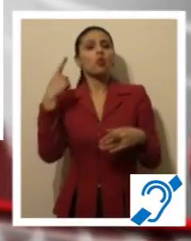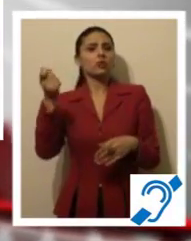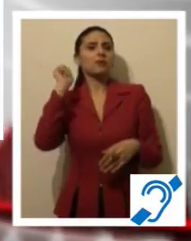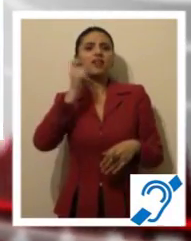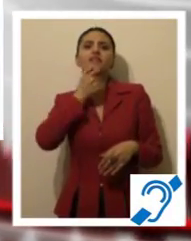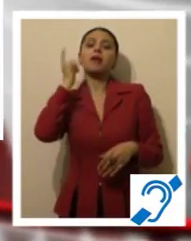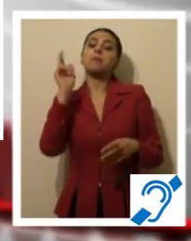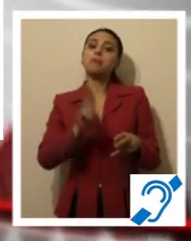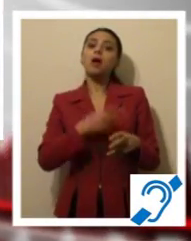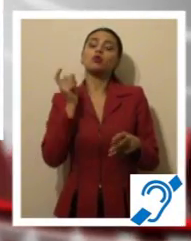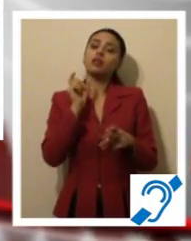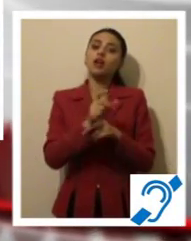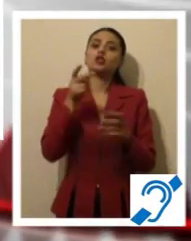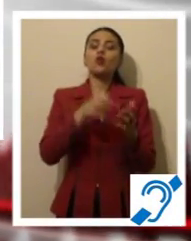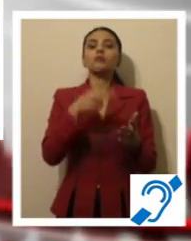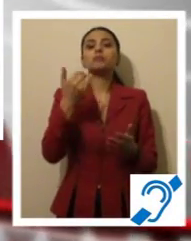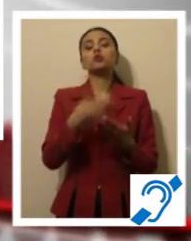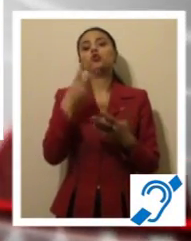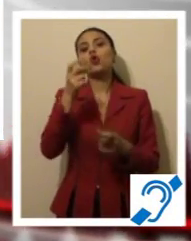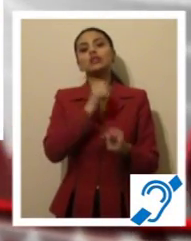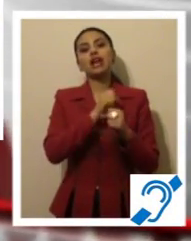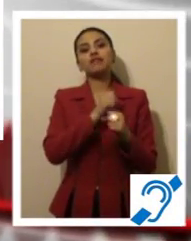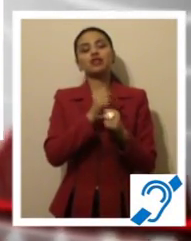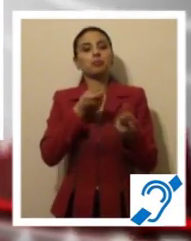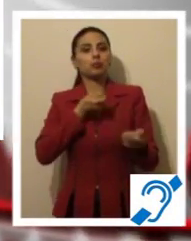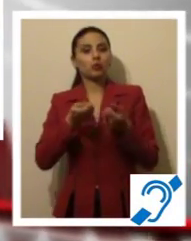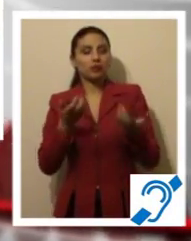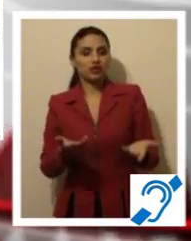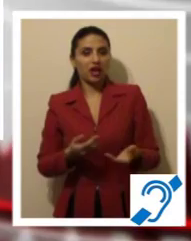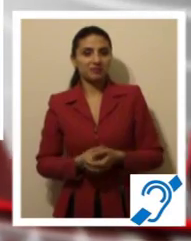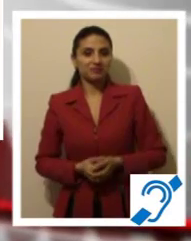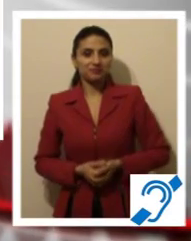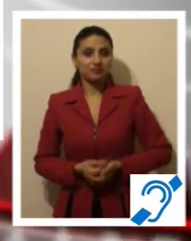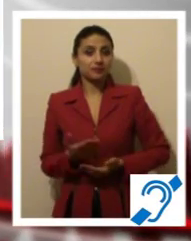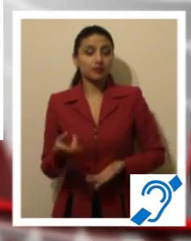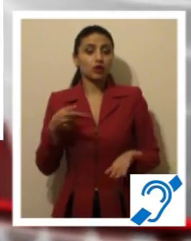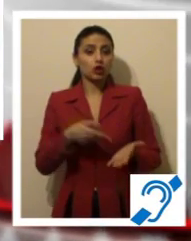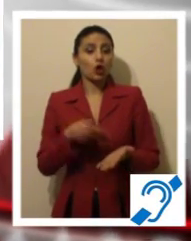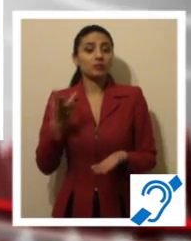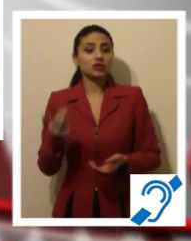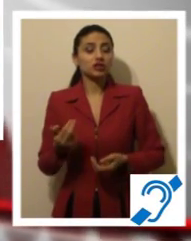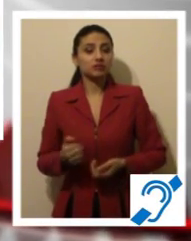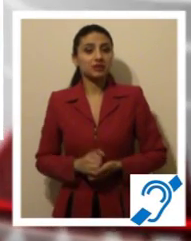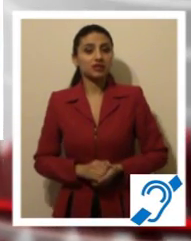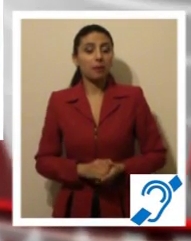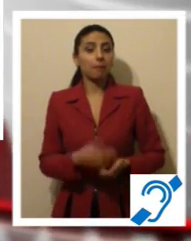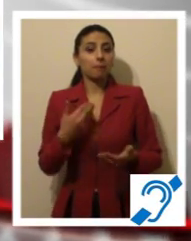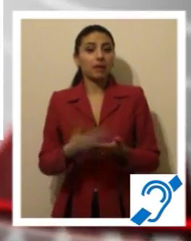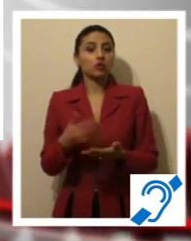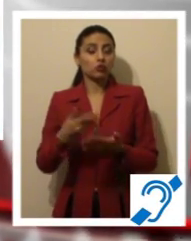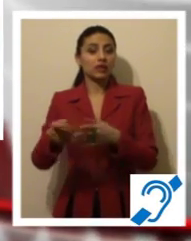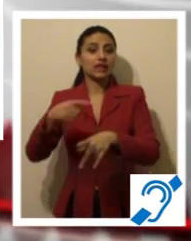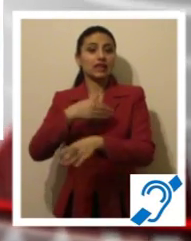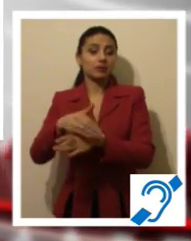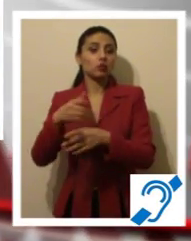în 2015 pentru cele două servicii publice subvenționate. În 2015... pentru transport local